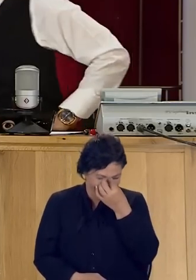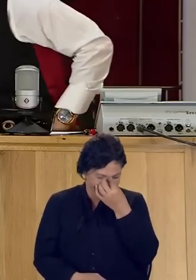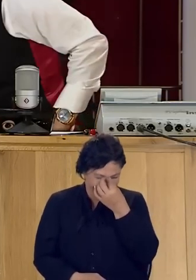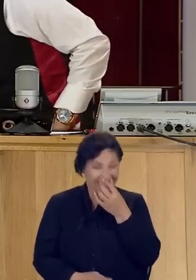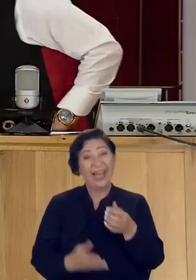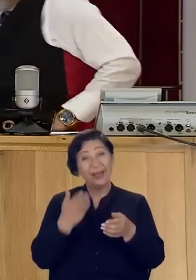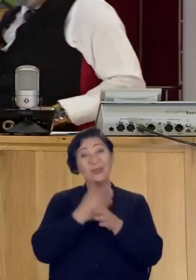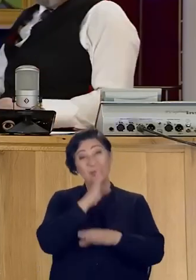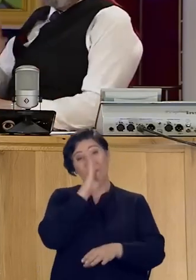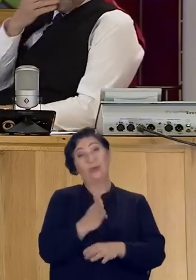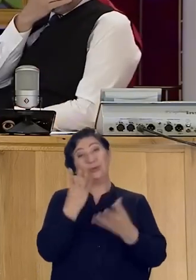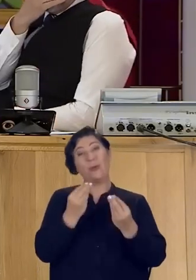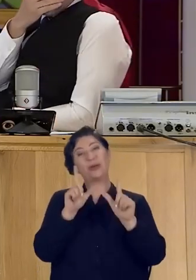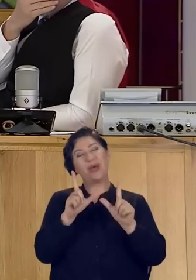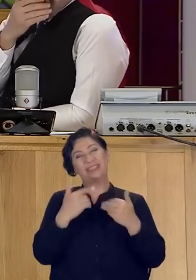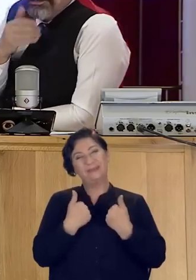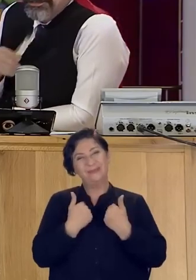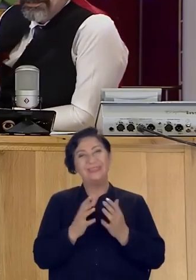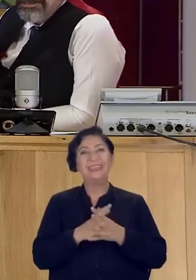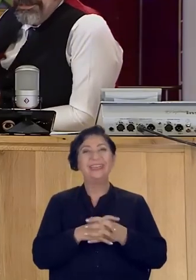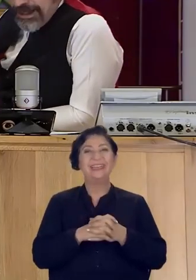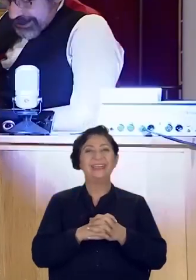Ama dürüst olmak